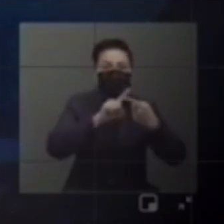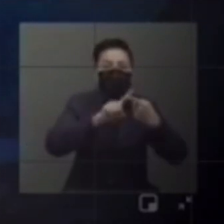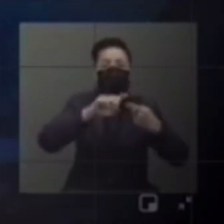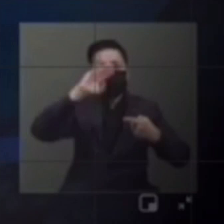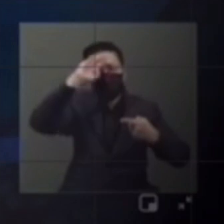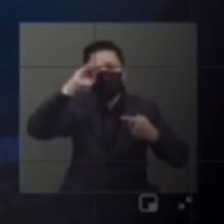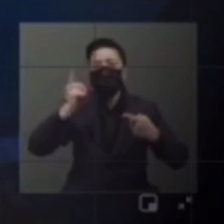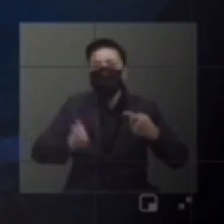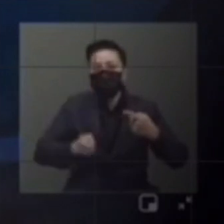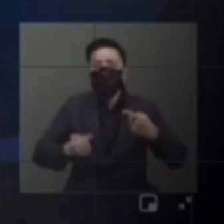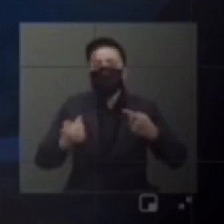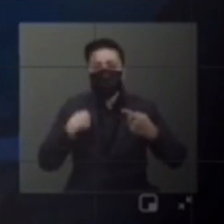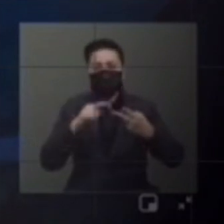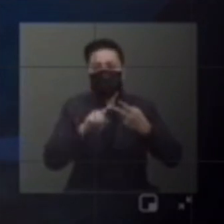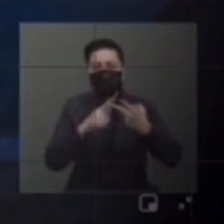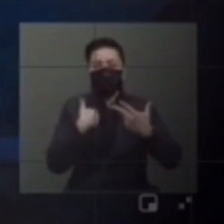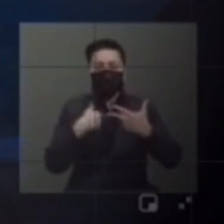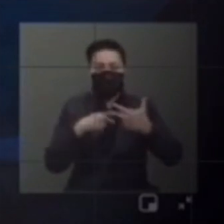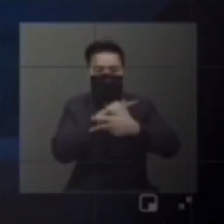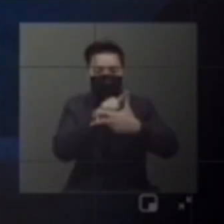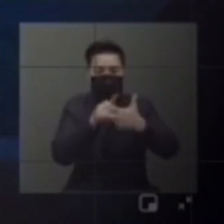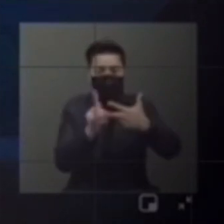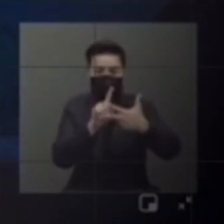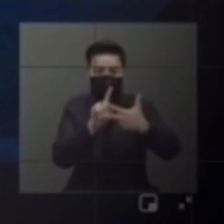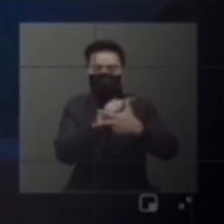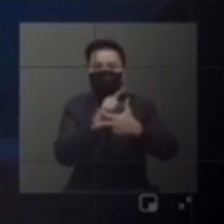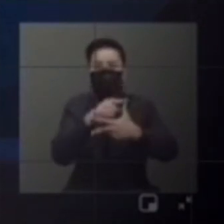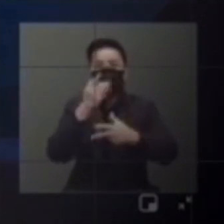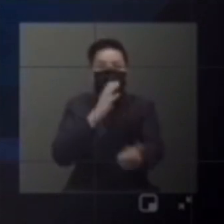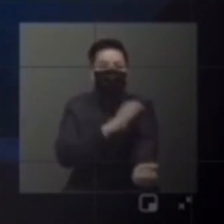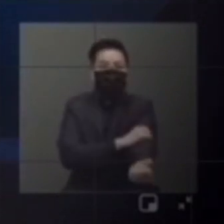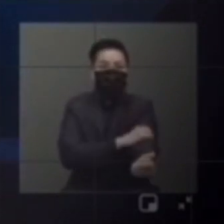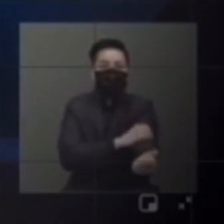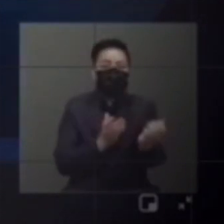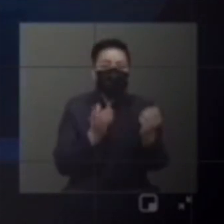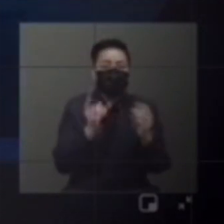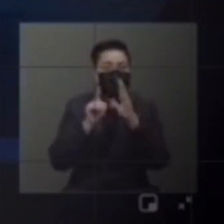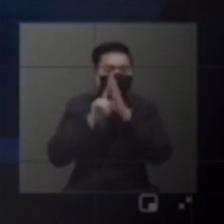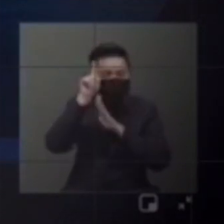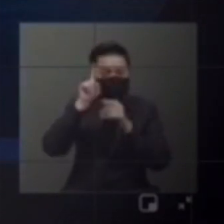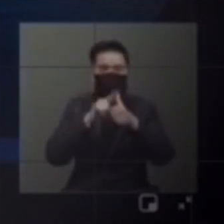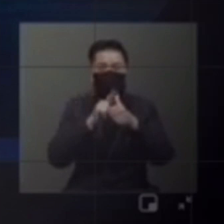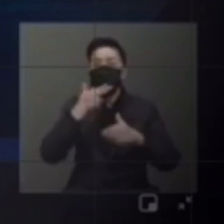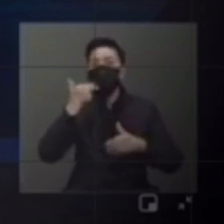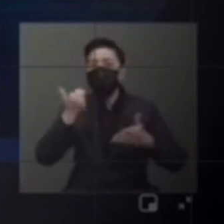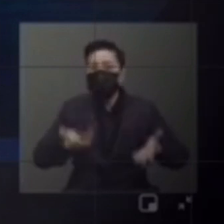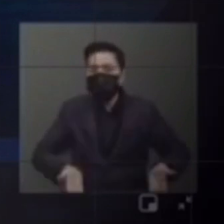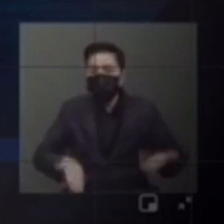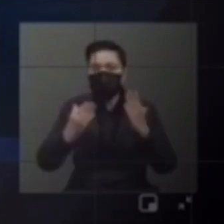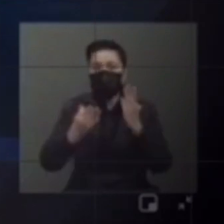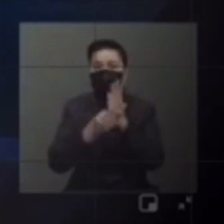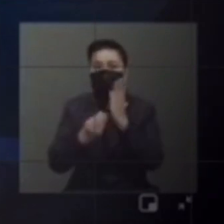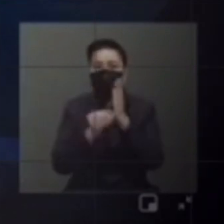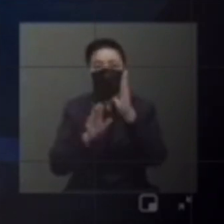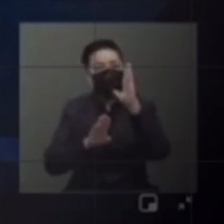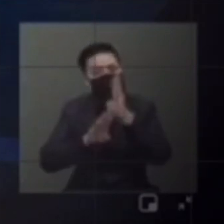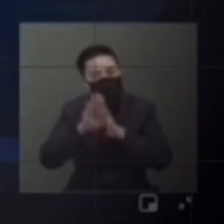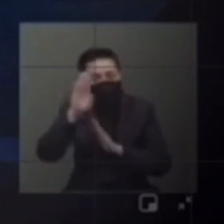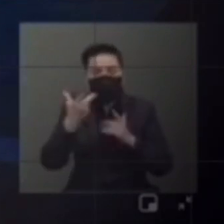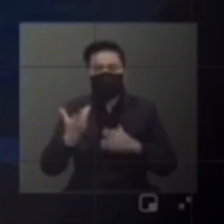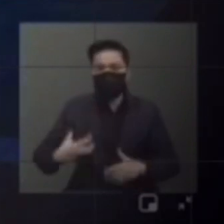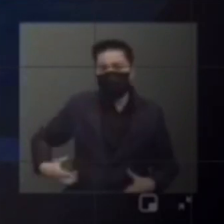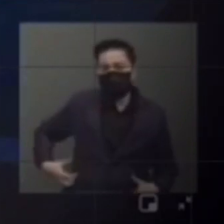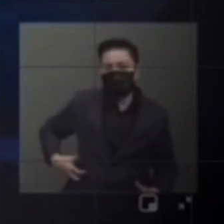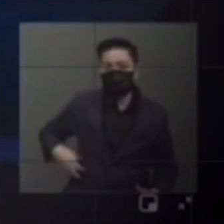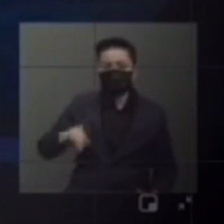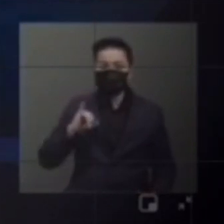ำตัว3อันดับแรกนะคะก็ยังอยู่ที่ความดันโลหิตสูงเบาหวานไขมันในเลือดสูงเรื่องของโรคไตนะ